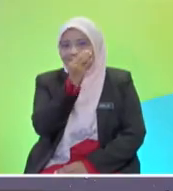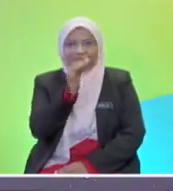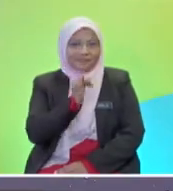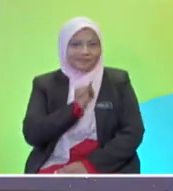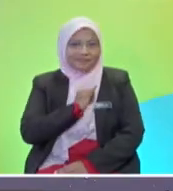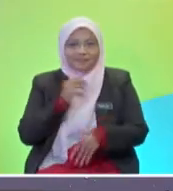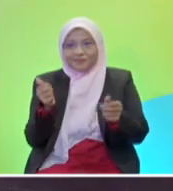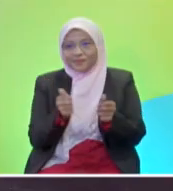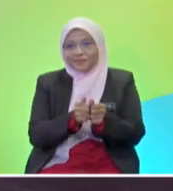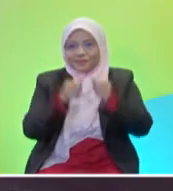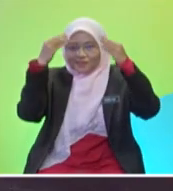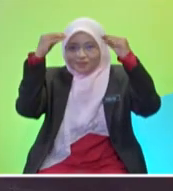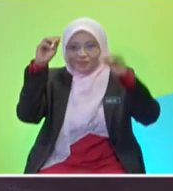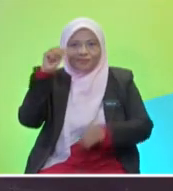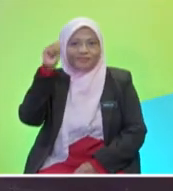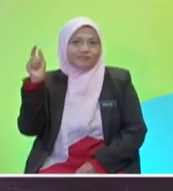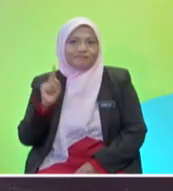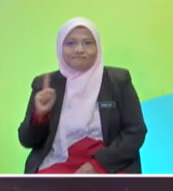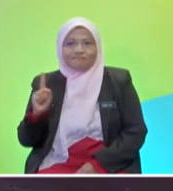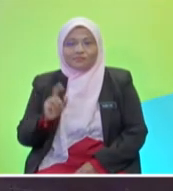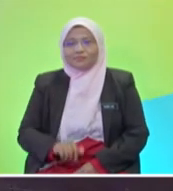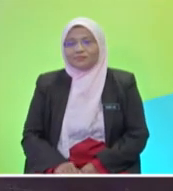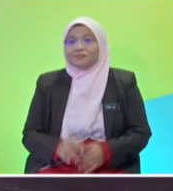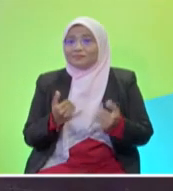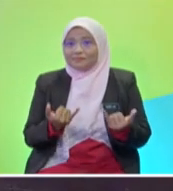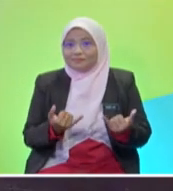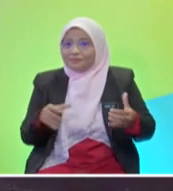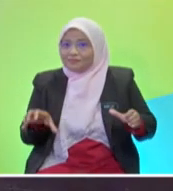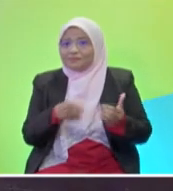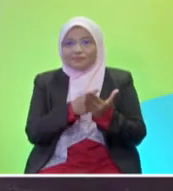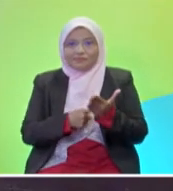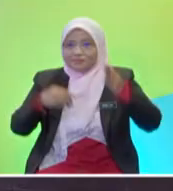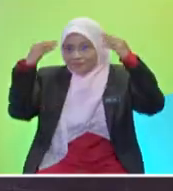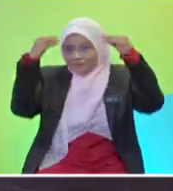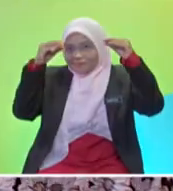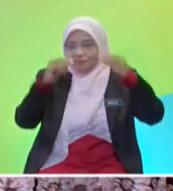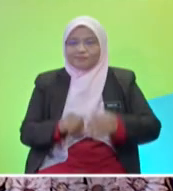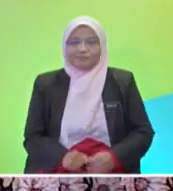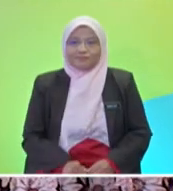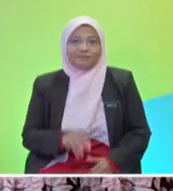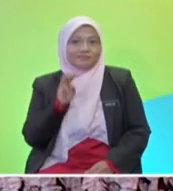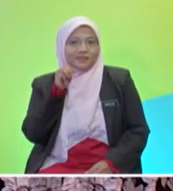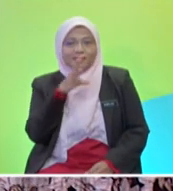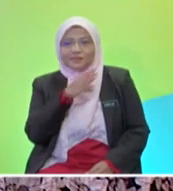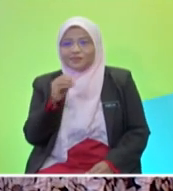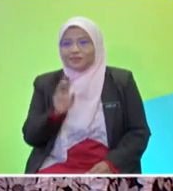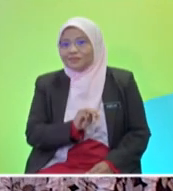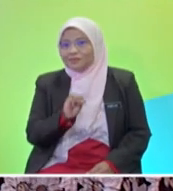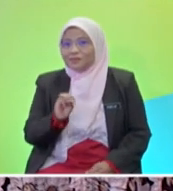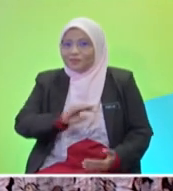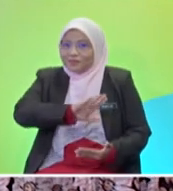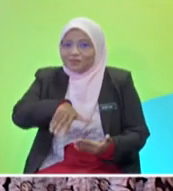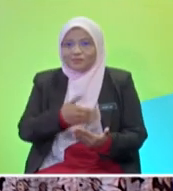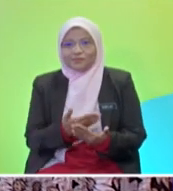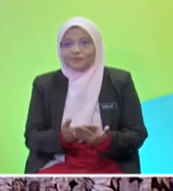Azlinda. Baiklah Cikgu, di segmen ini apa aktiviti yang kita nak lakukan Cikgu? Baiklah Mira dan murid-murid semua. Okey, sekarang kita